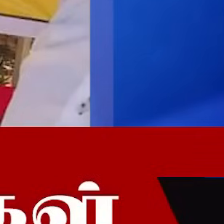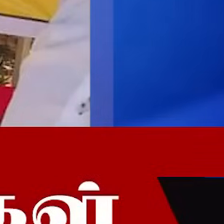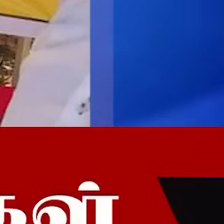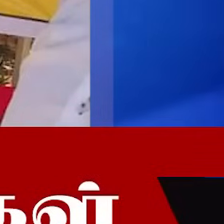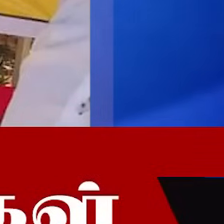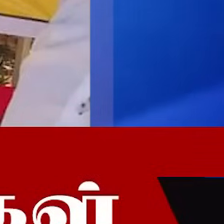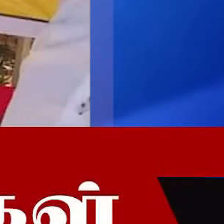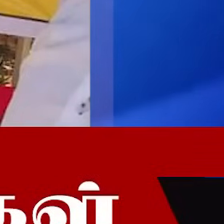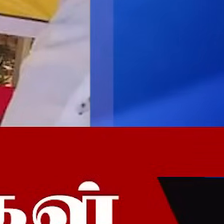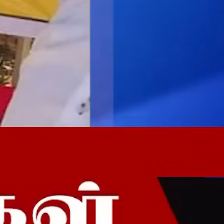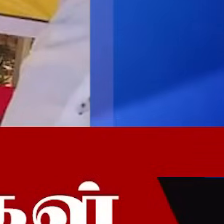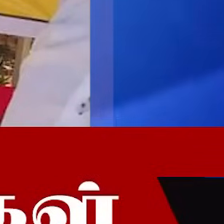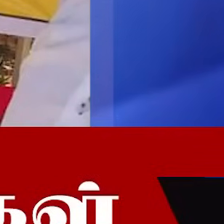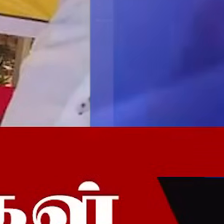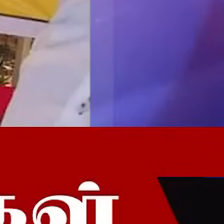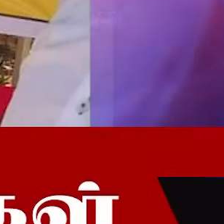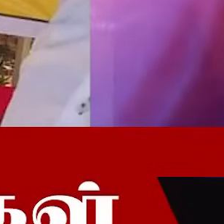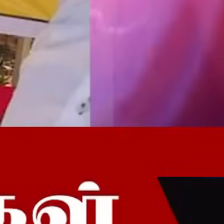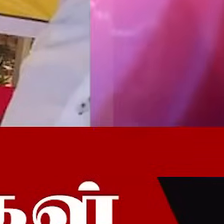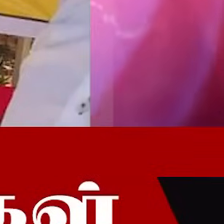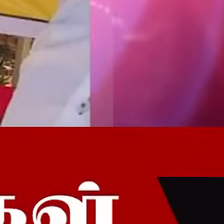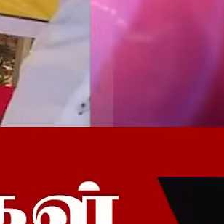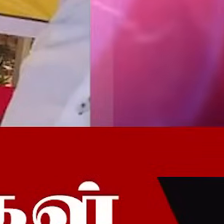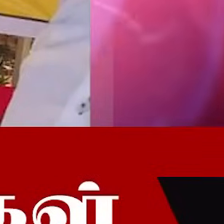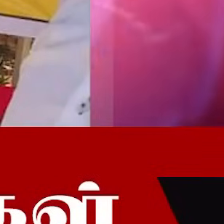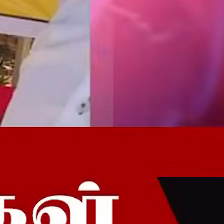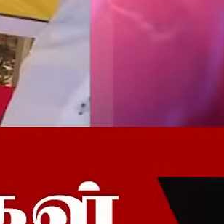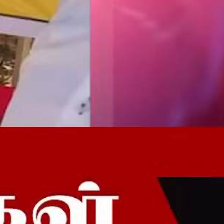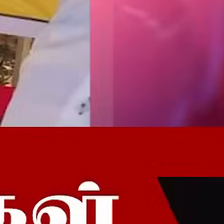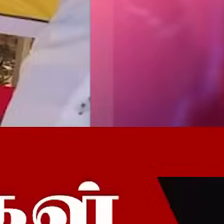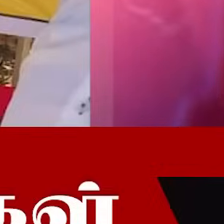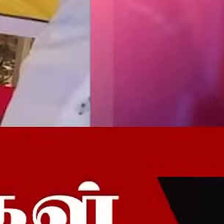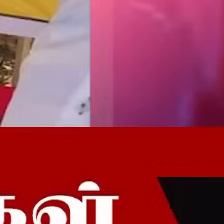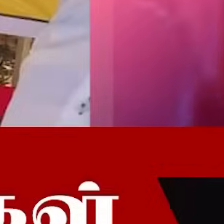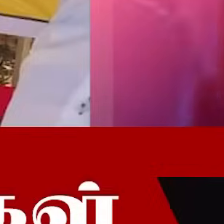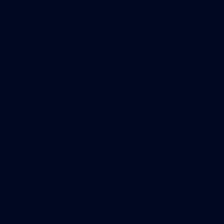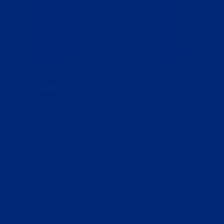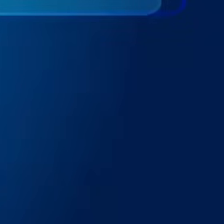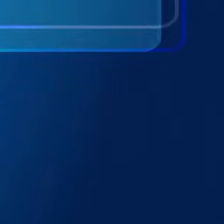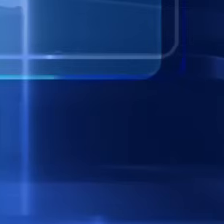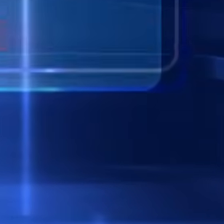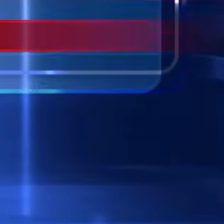மாவீரன் நாள் நினைவேந்தலுக்கான பொருட்களை சேகரிக்கும் கூடம் யாழ் பல்கலைக்கழக மாணவர்களால் அமைப்பு.